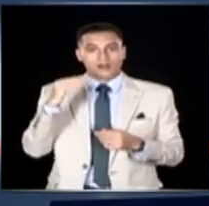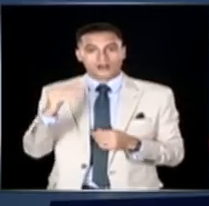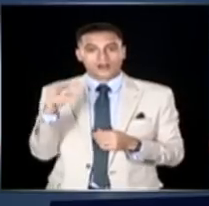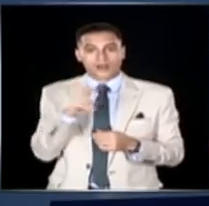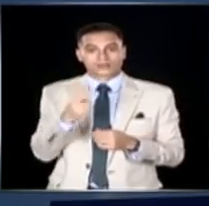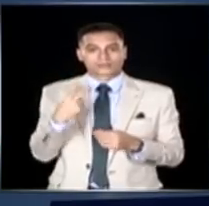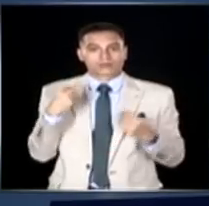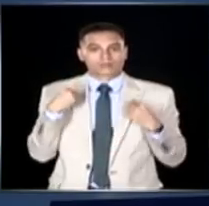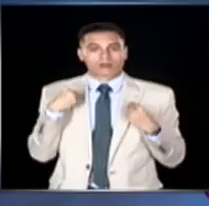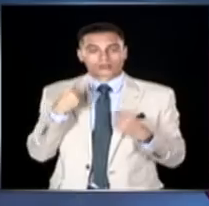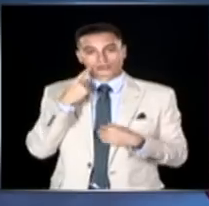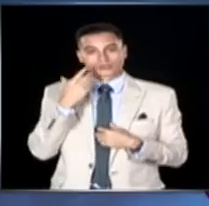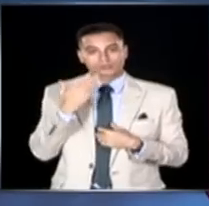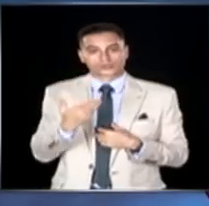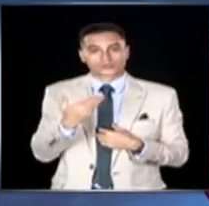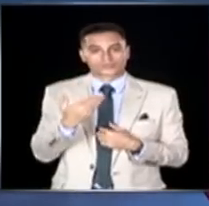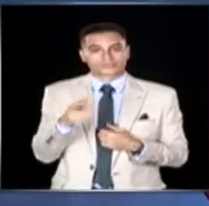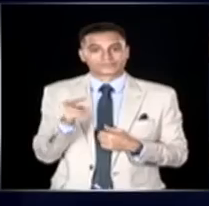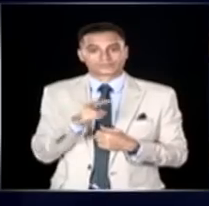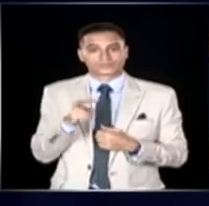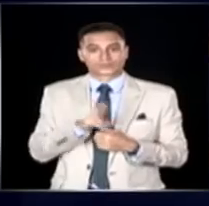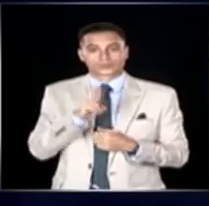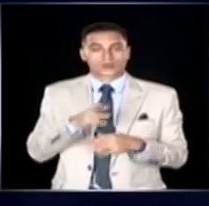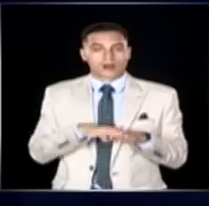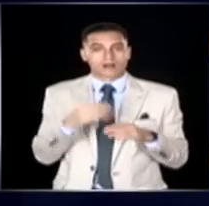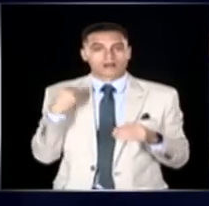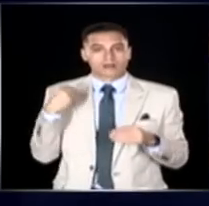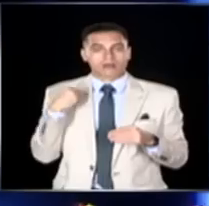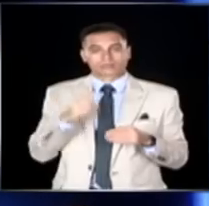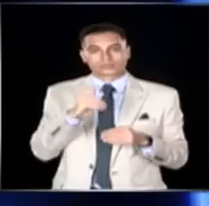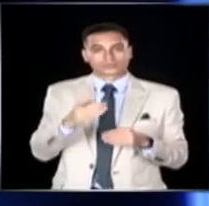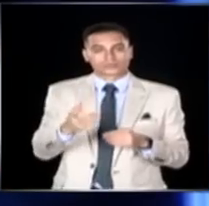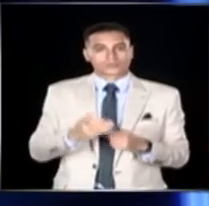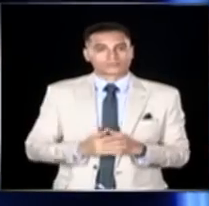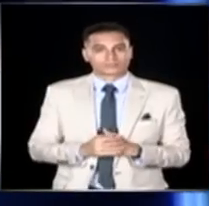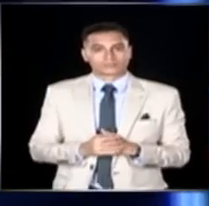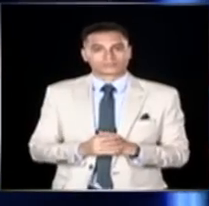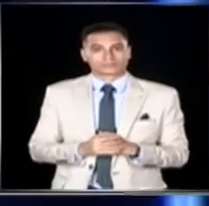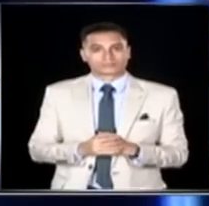الرياضة. فرح ومعتز رياضة. والسؤال هو